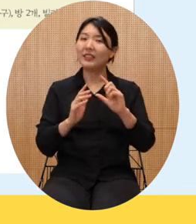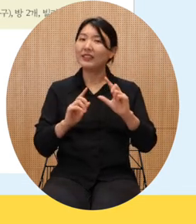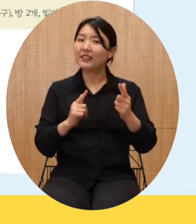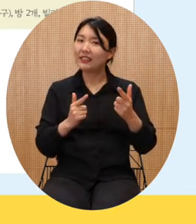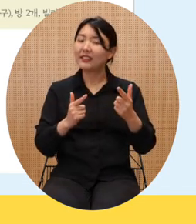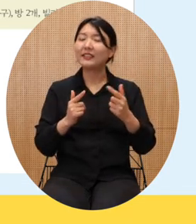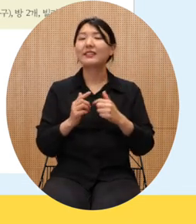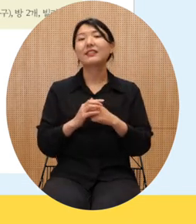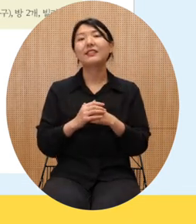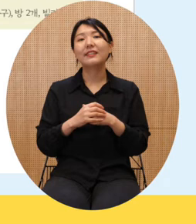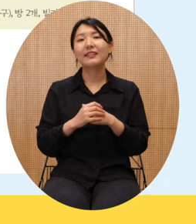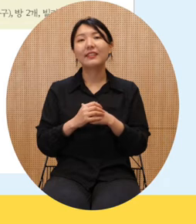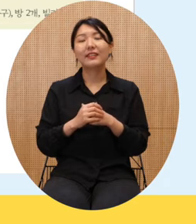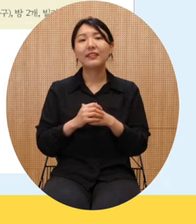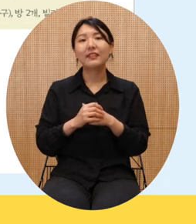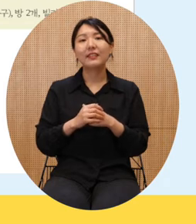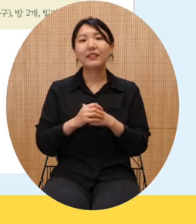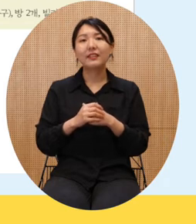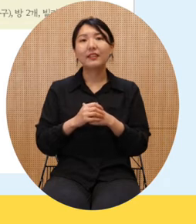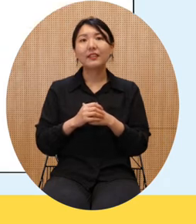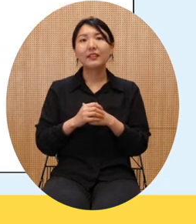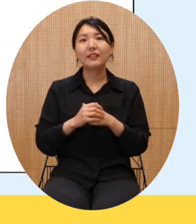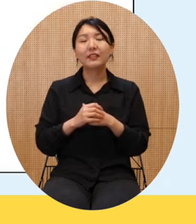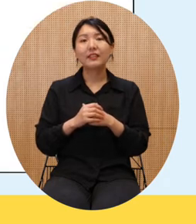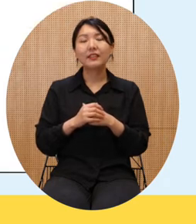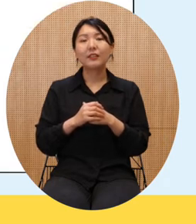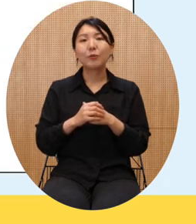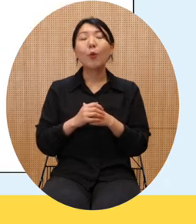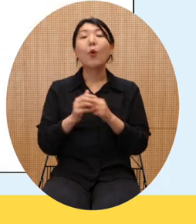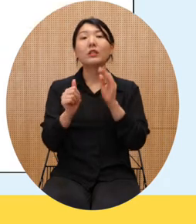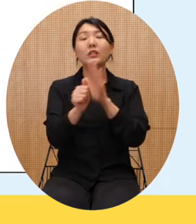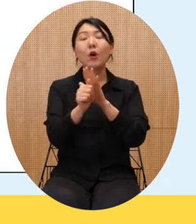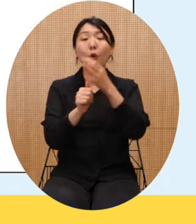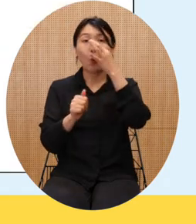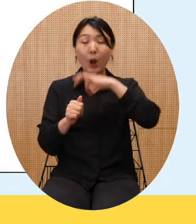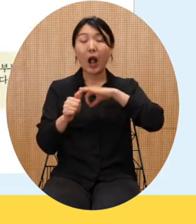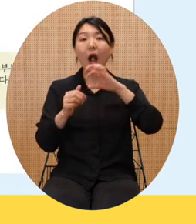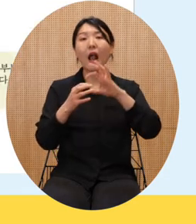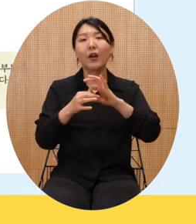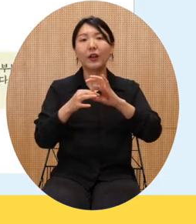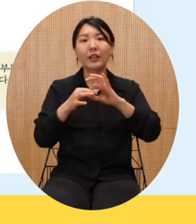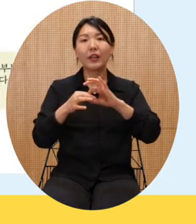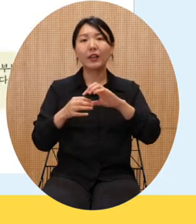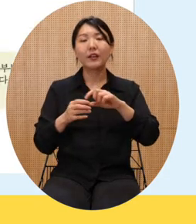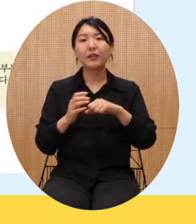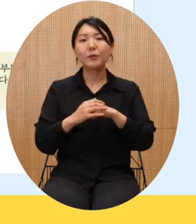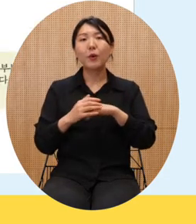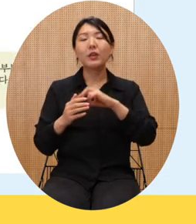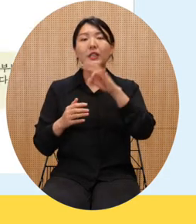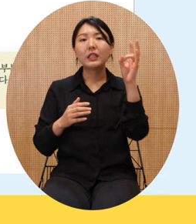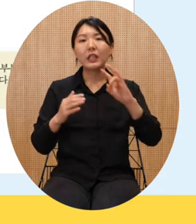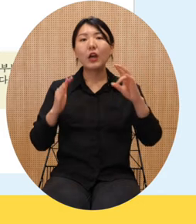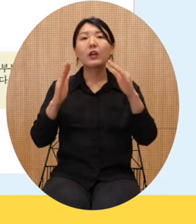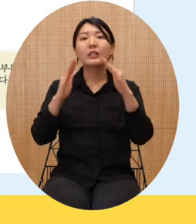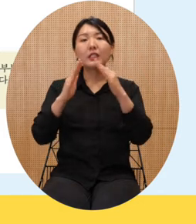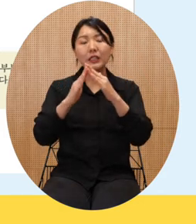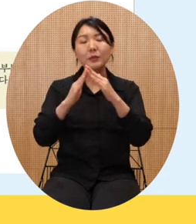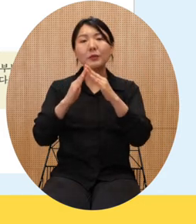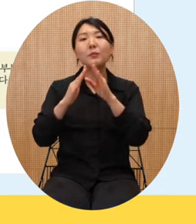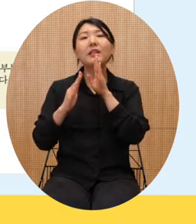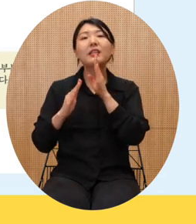목표에 다여서는 안 되겠다라는 생각이 거듭 들었습니다. 네, 지원 효과와